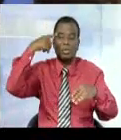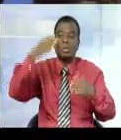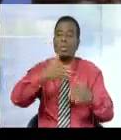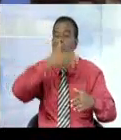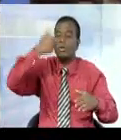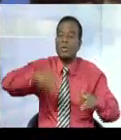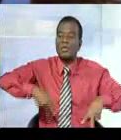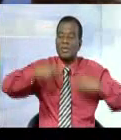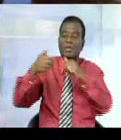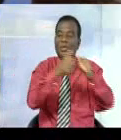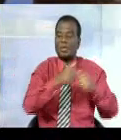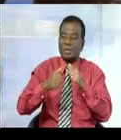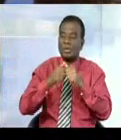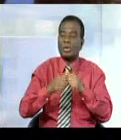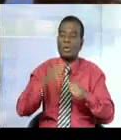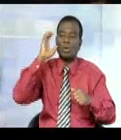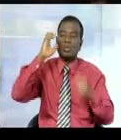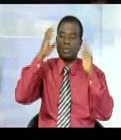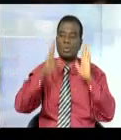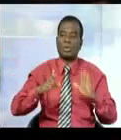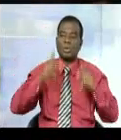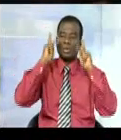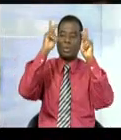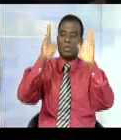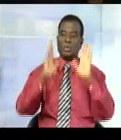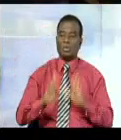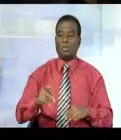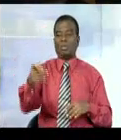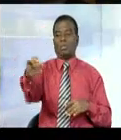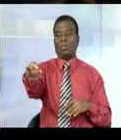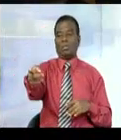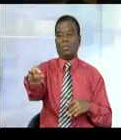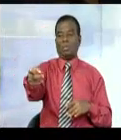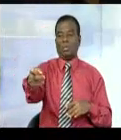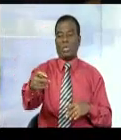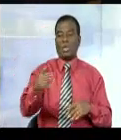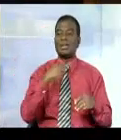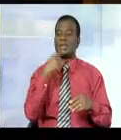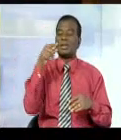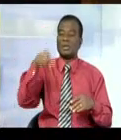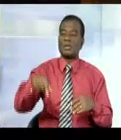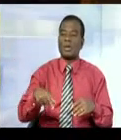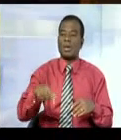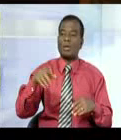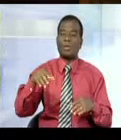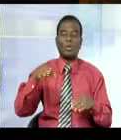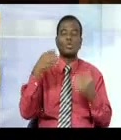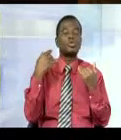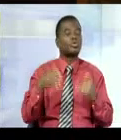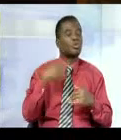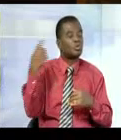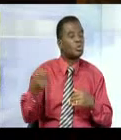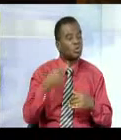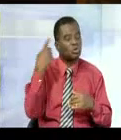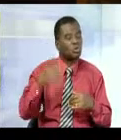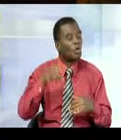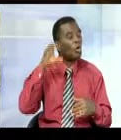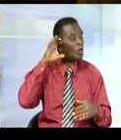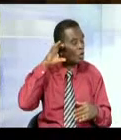vivre ensemble, le conférencier, le professeur Joseph Delafosse, préconise que l'on prête toujours une